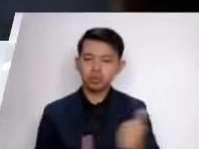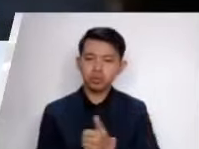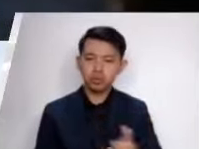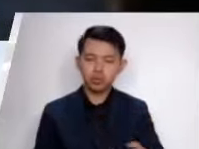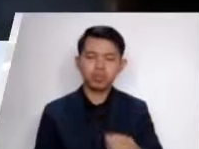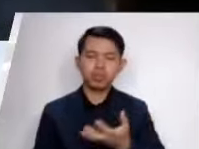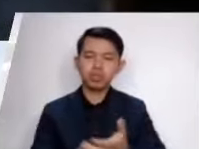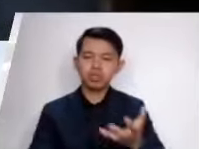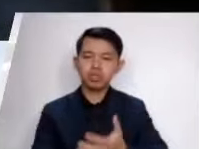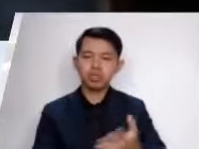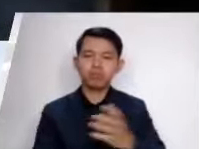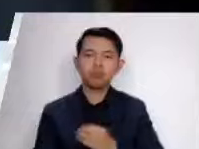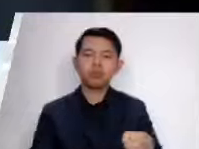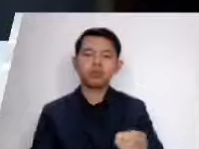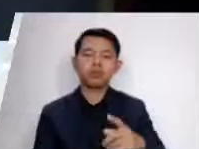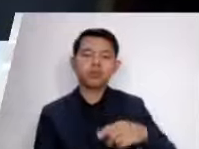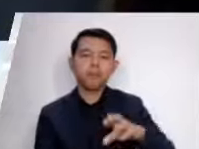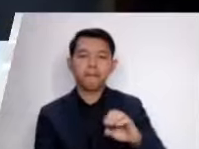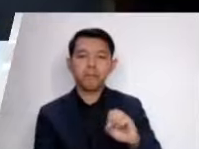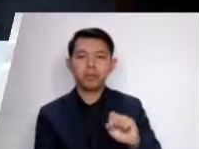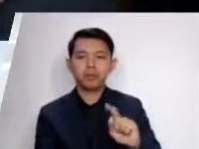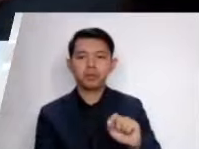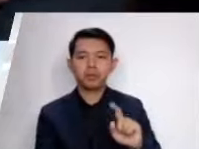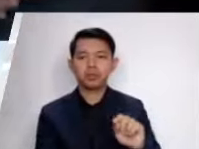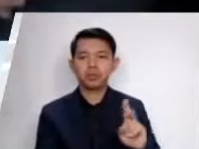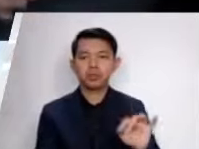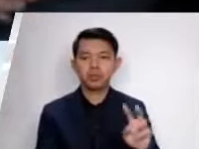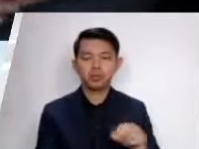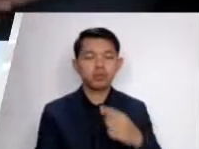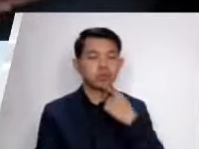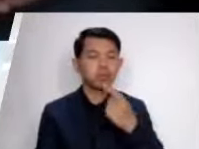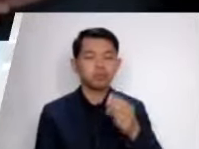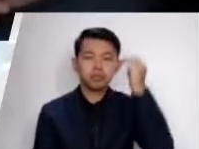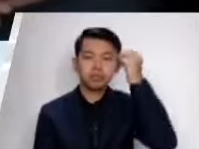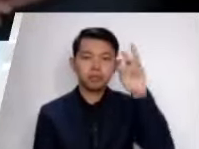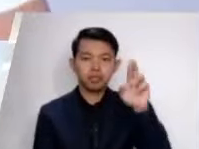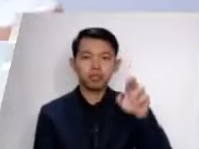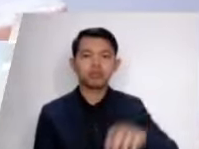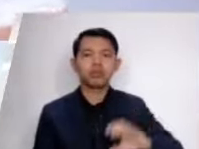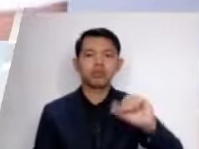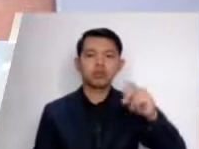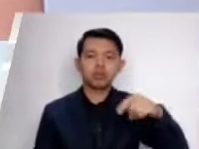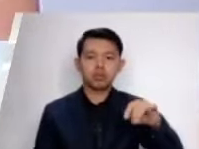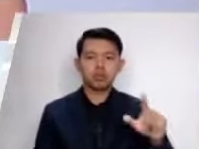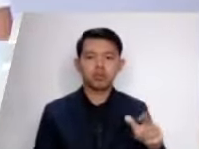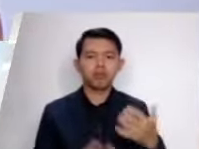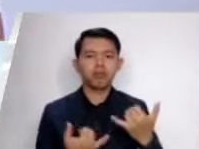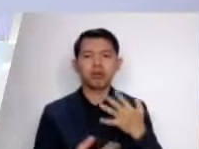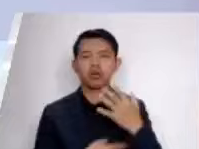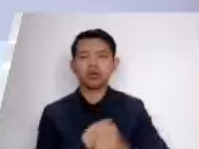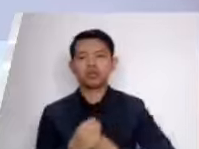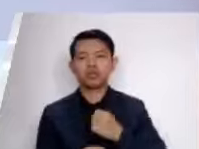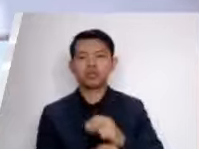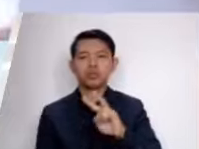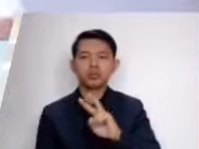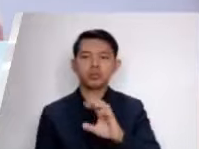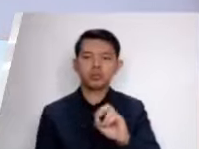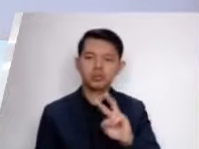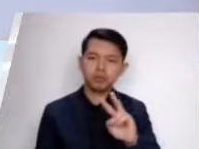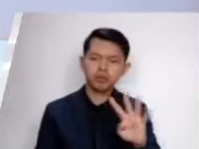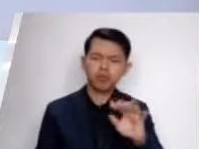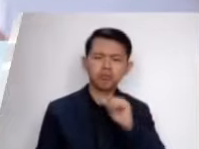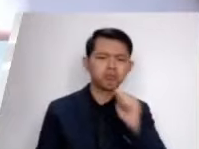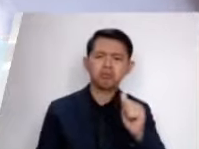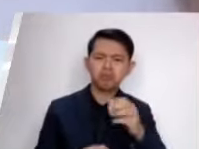flag raising ceremony sa munisipyo, sinabi ni Mayor Capil na ngayong 2024 hindi nila binigyan ng local permit ang